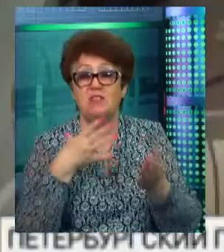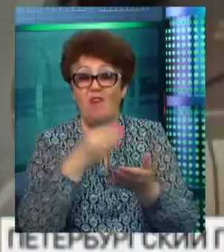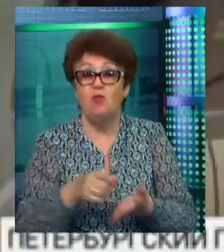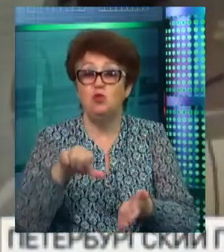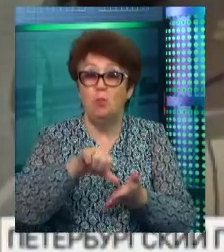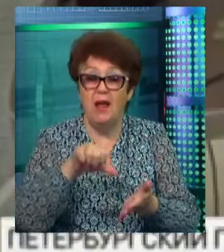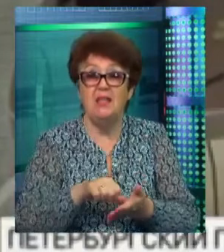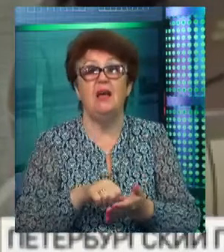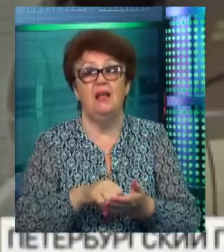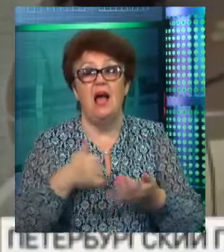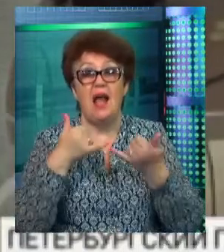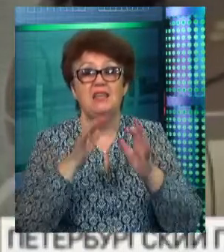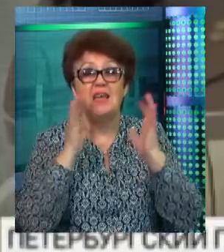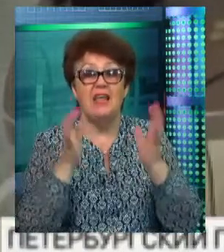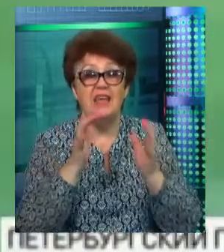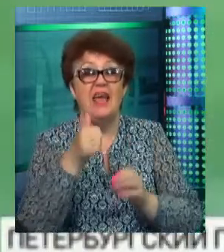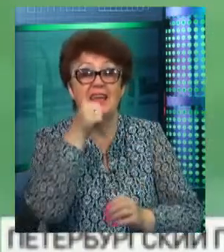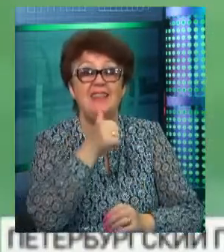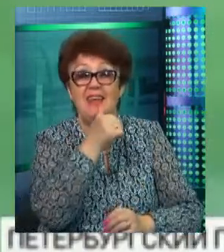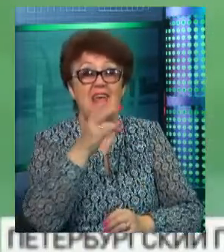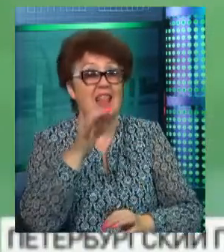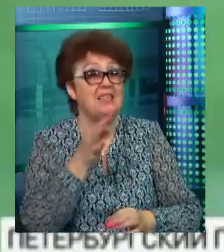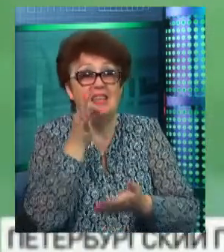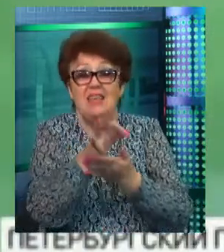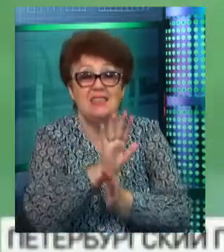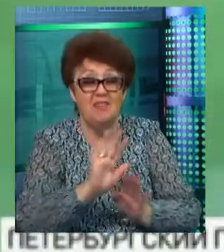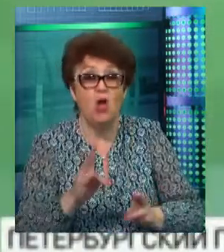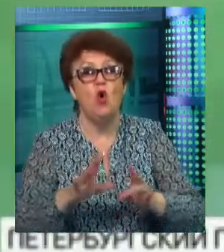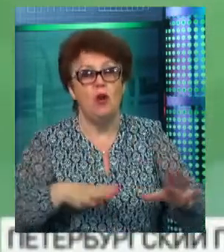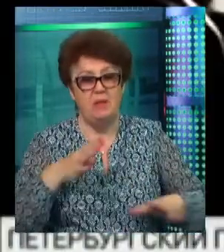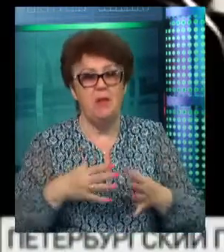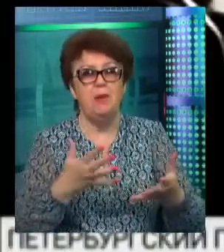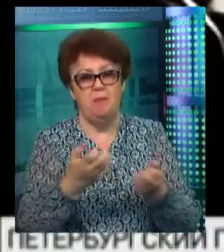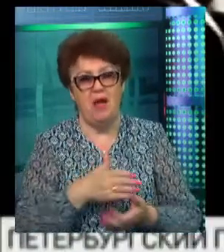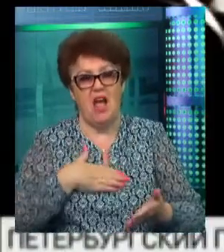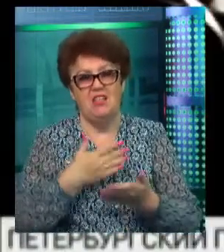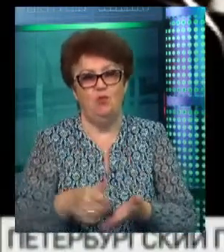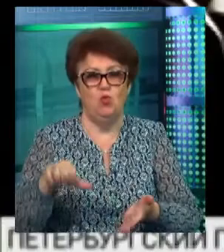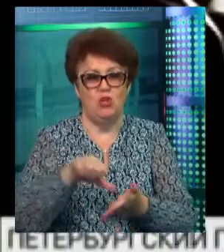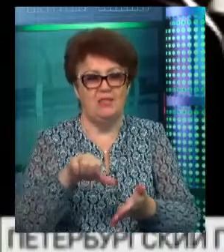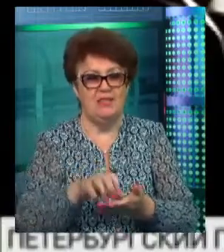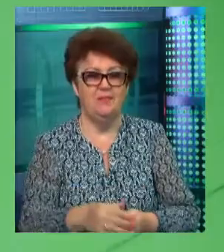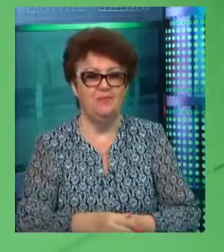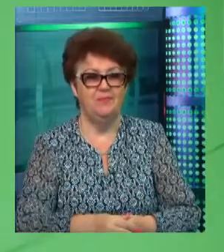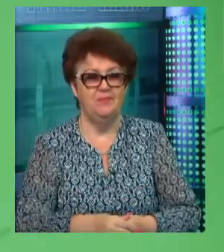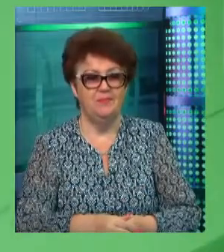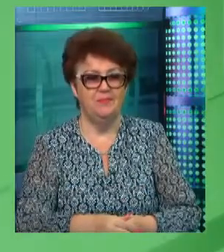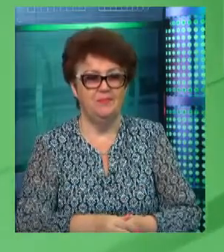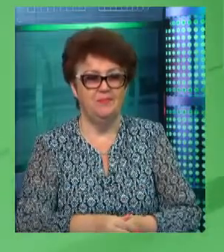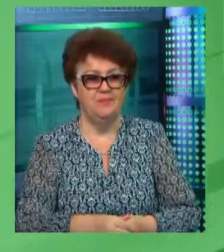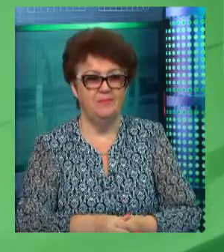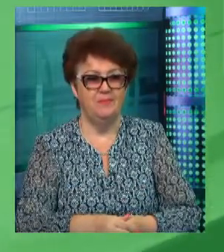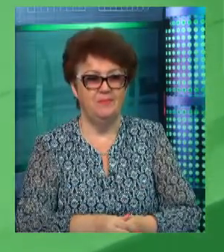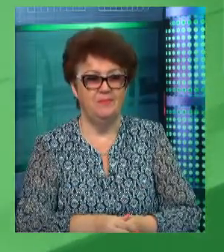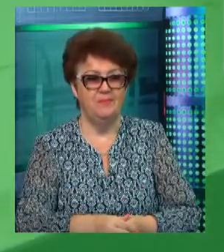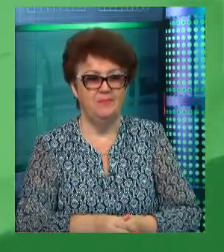ради сохранения интриги настя не раскрывается но в репетициях принимает активное участие как